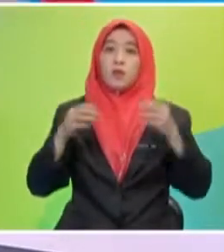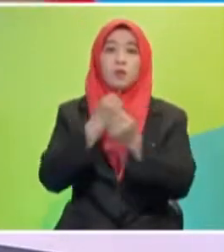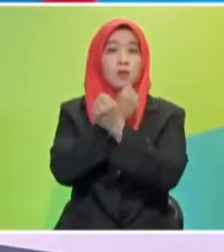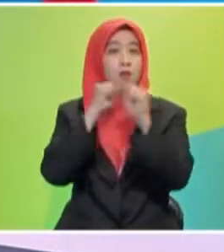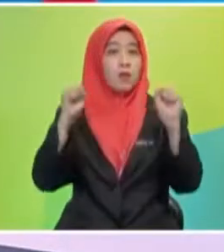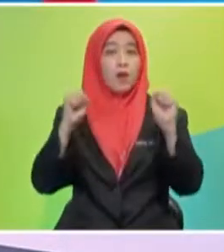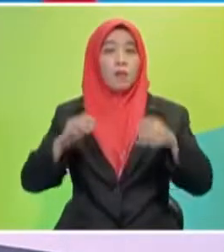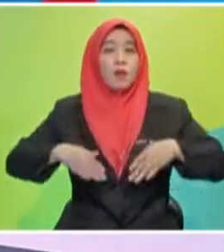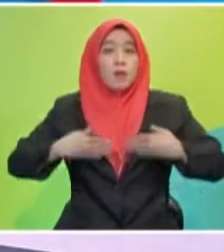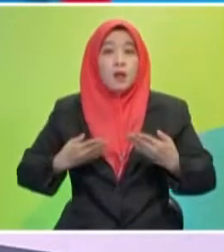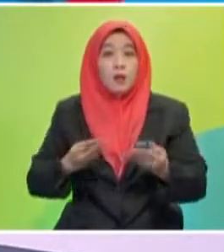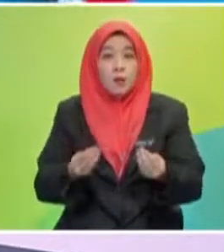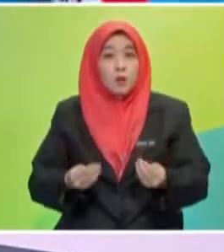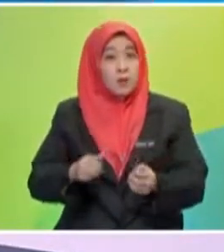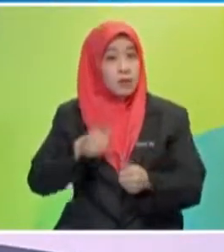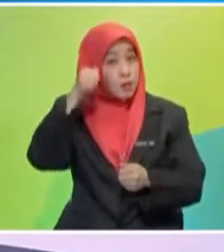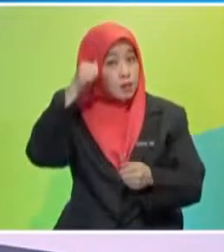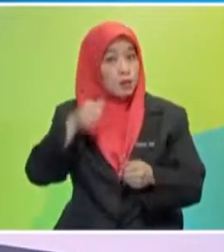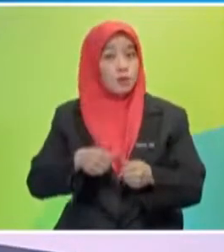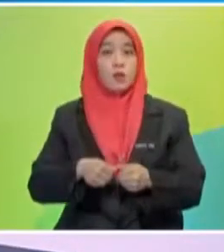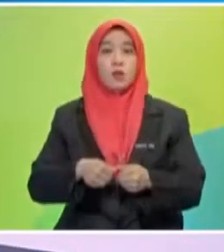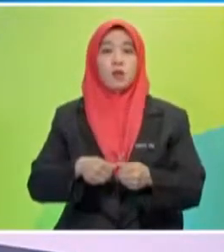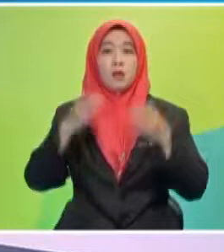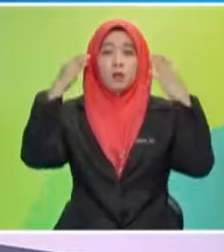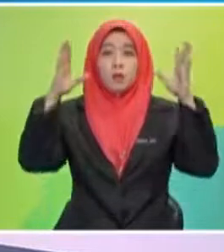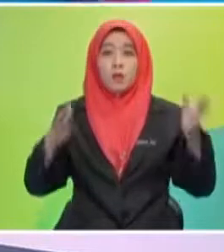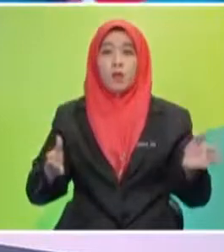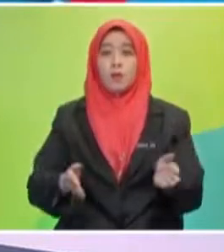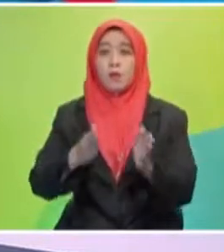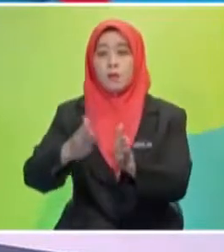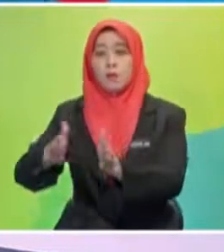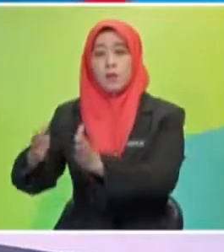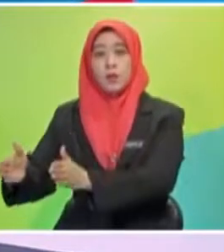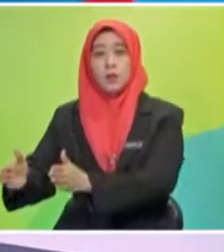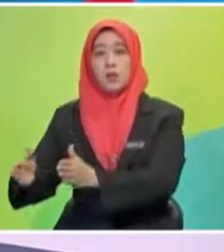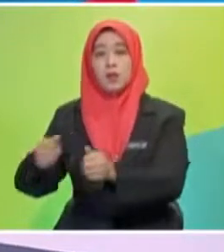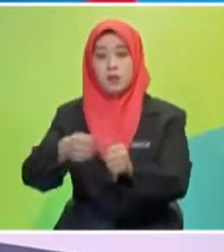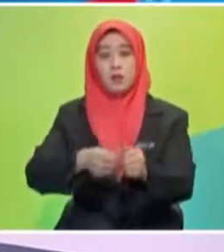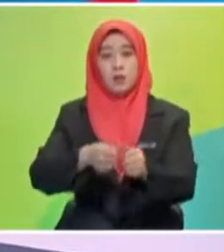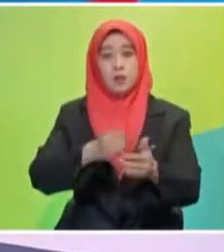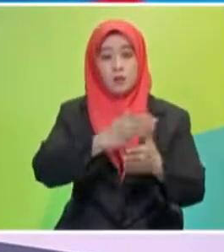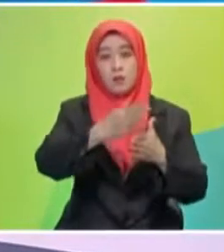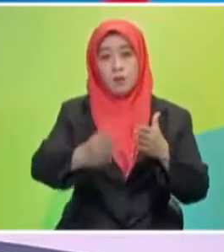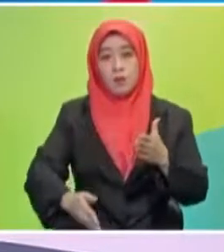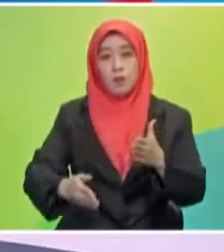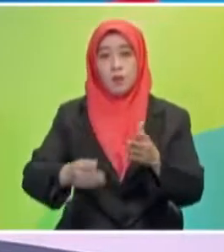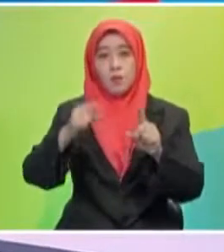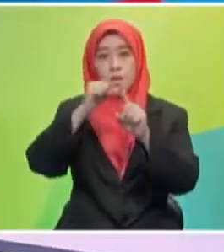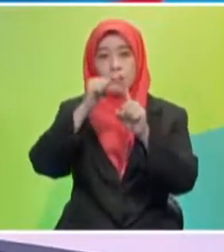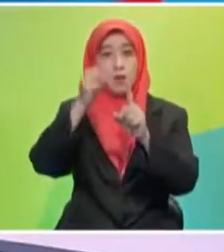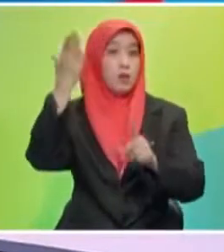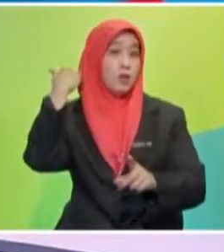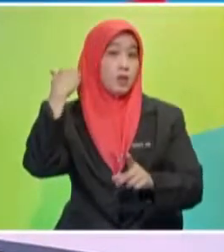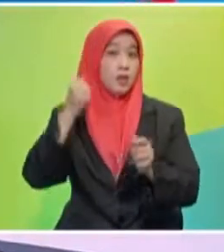yaitu gini Oke saya udah gih Kan setiap bahagia Hai perkataan tadi itu